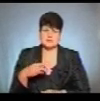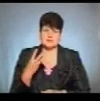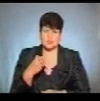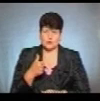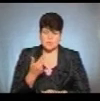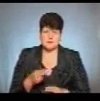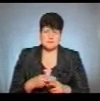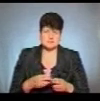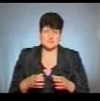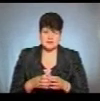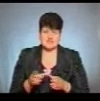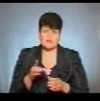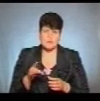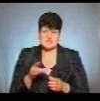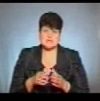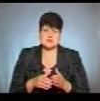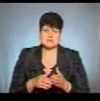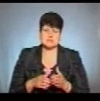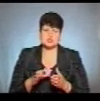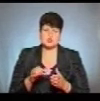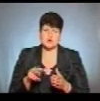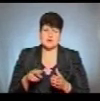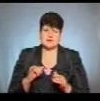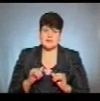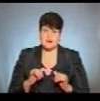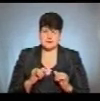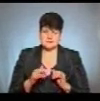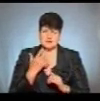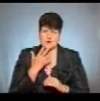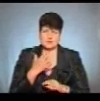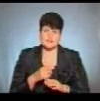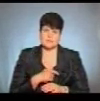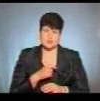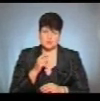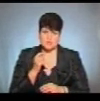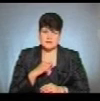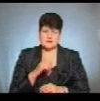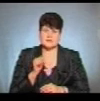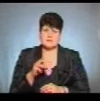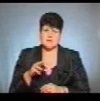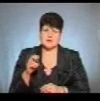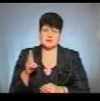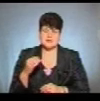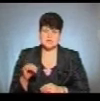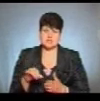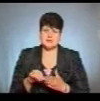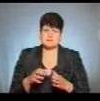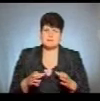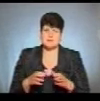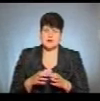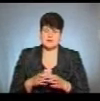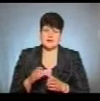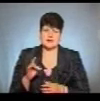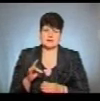безпартійний, висунутий партією «Європейська солідарність», народний депутат України. Андрій Махніцький, 33 роки, член політичної партії